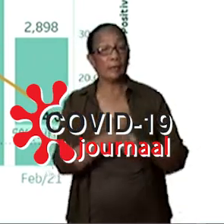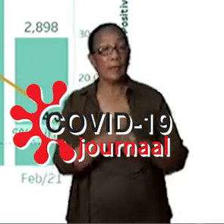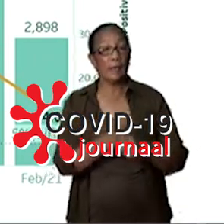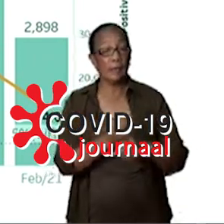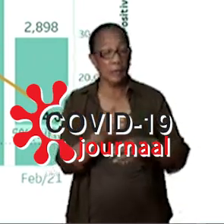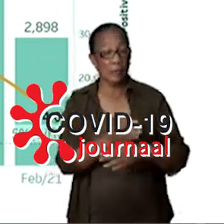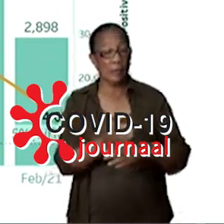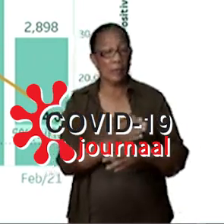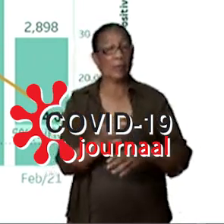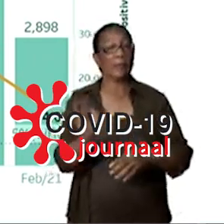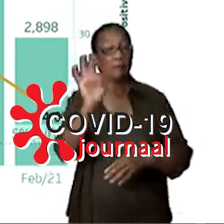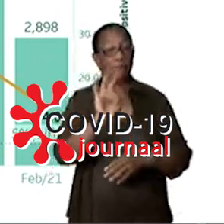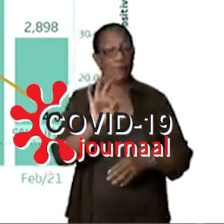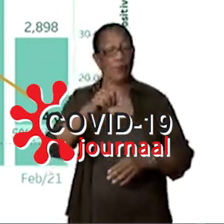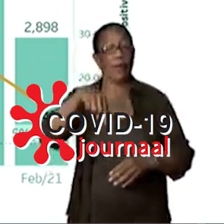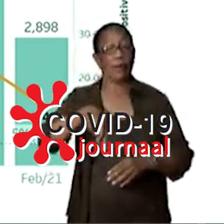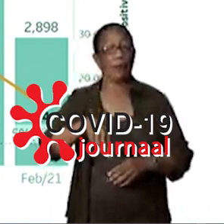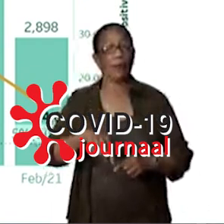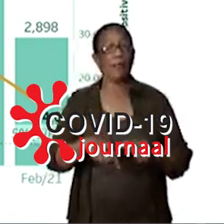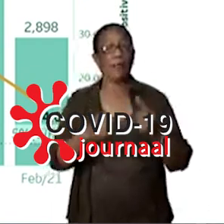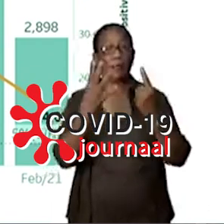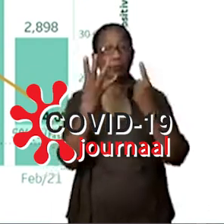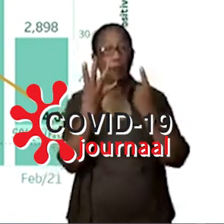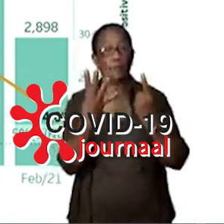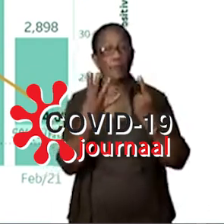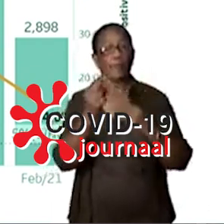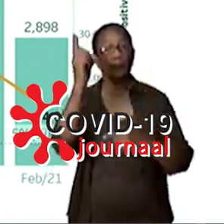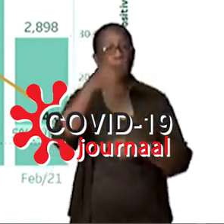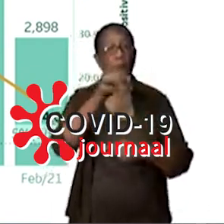van februari is op 14%.